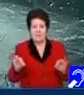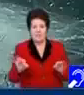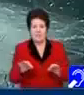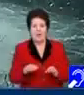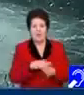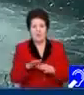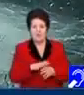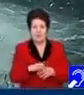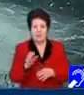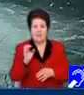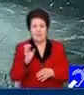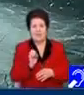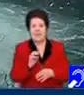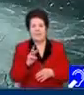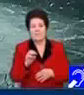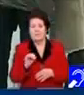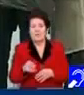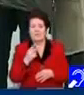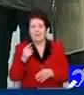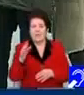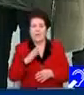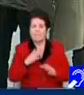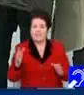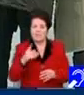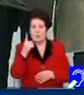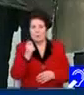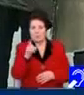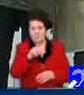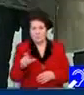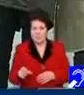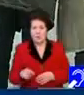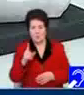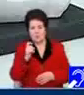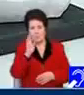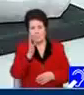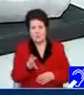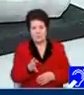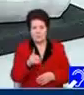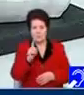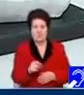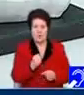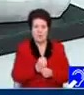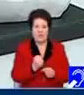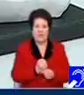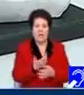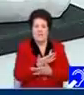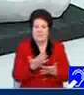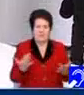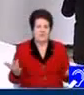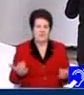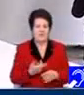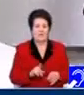creație. Eminesciana 2018 a reunit peste 100 de artiști plastici, cu peste 140 de lucrări de genuri diferite.